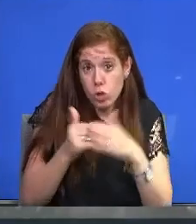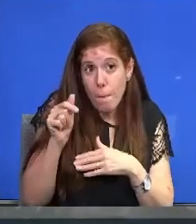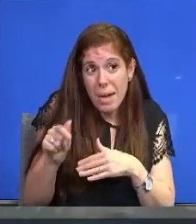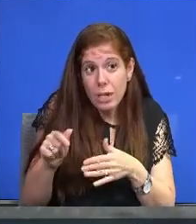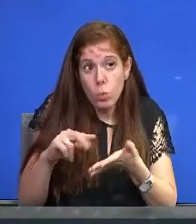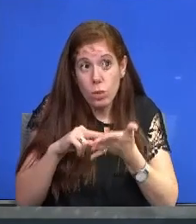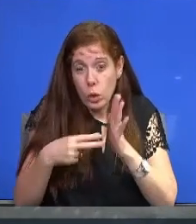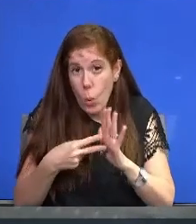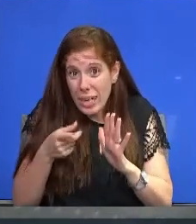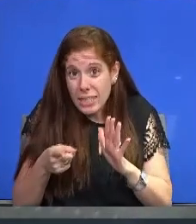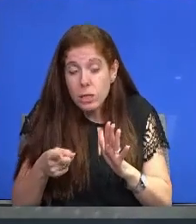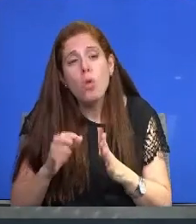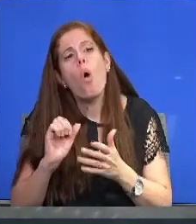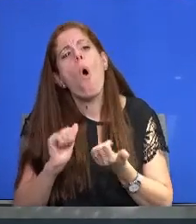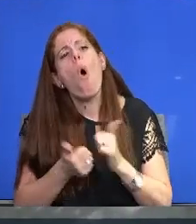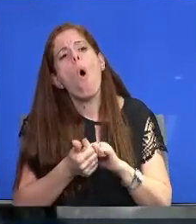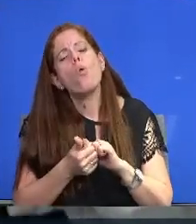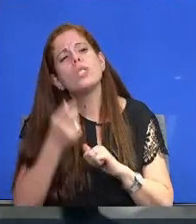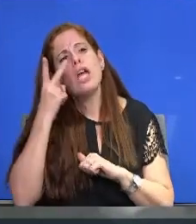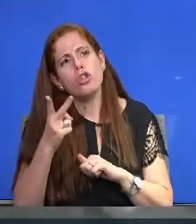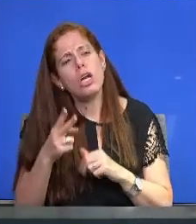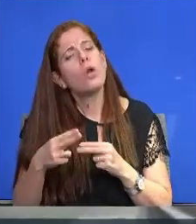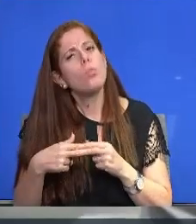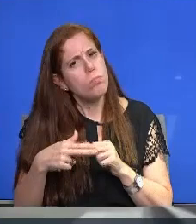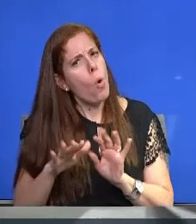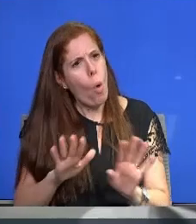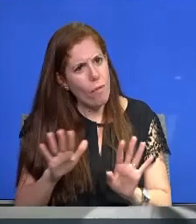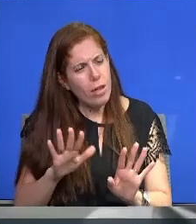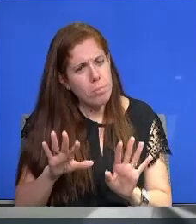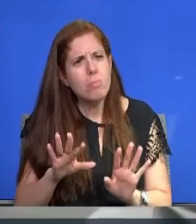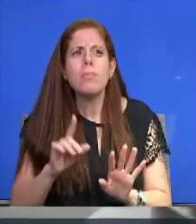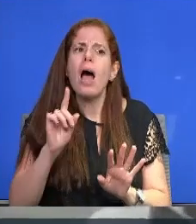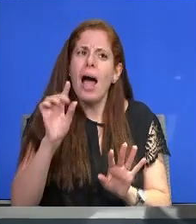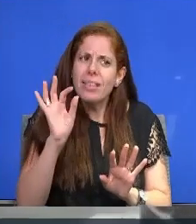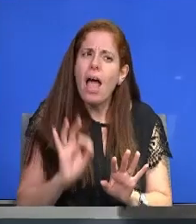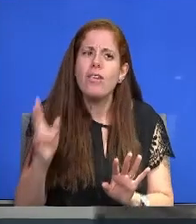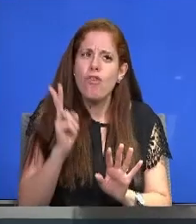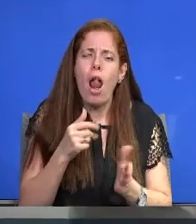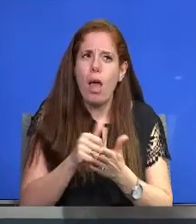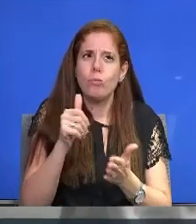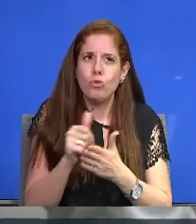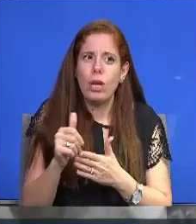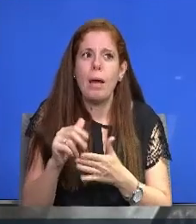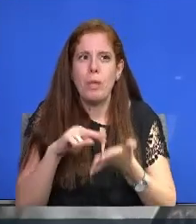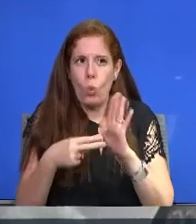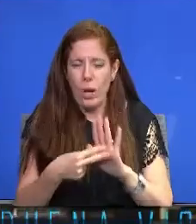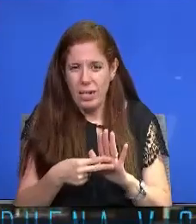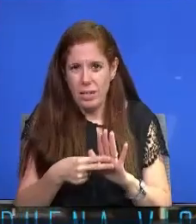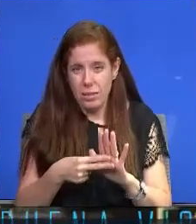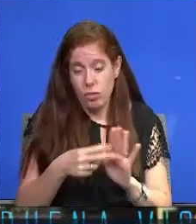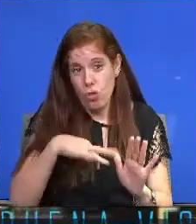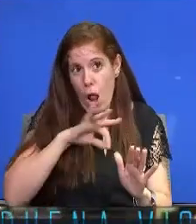plan around, or does it look like, yeah, we got it pretty close, there's some surprises, but we can still continue with the sample analysis plan that we laid out.